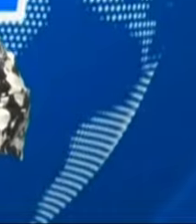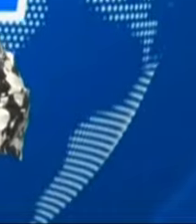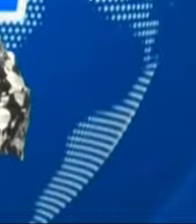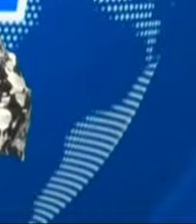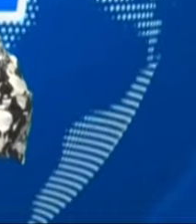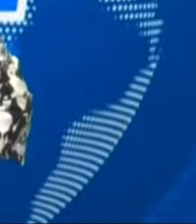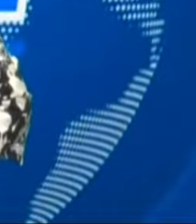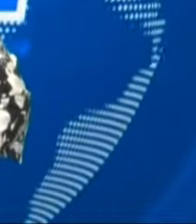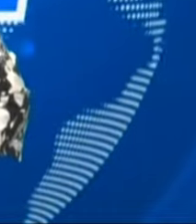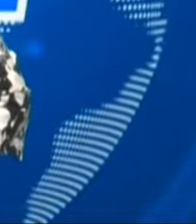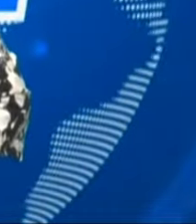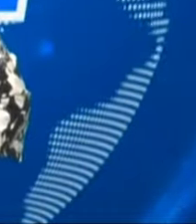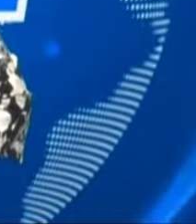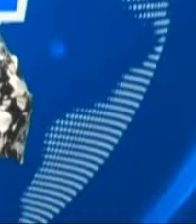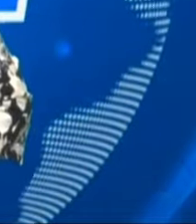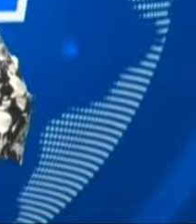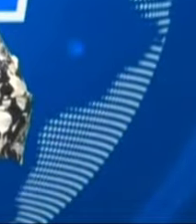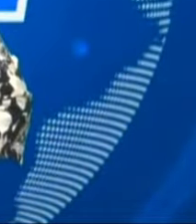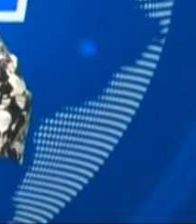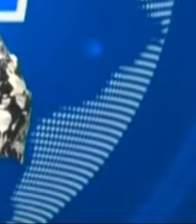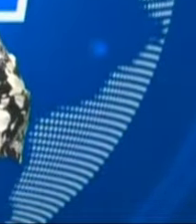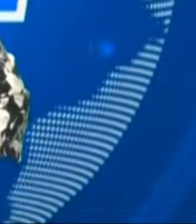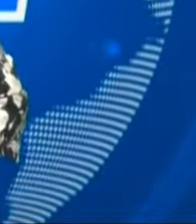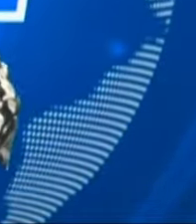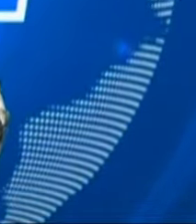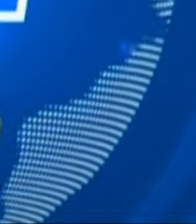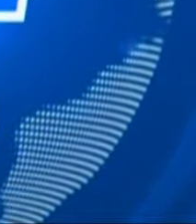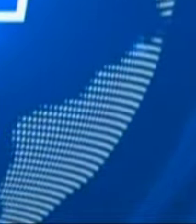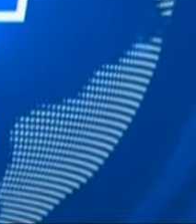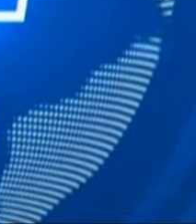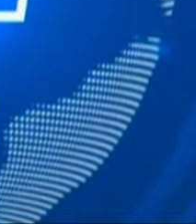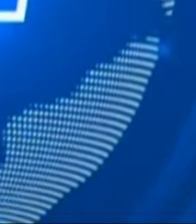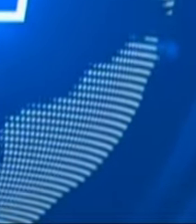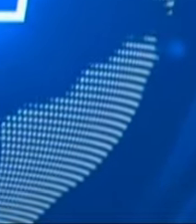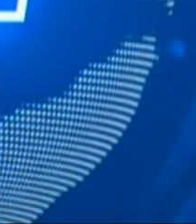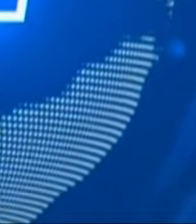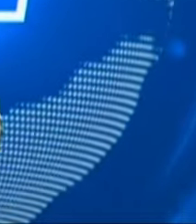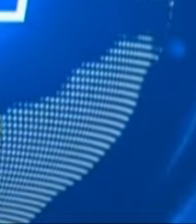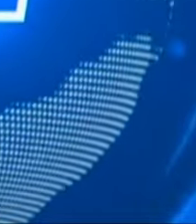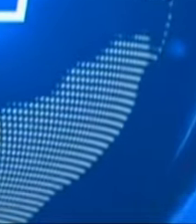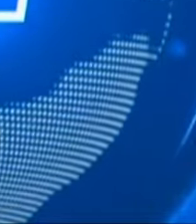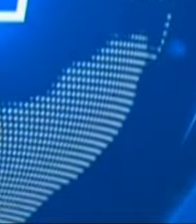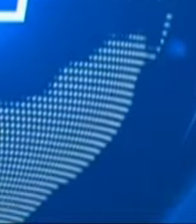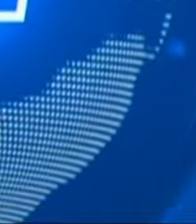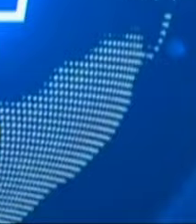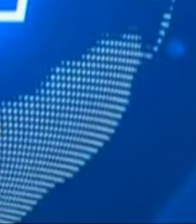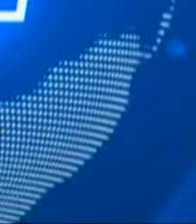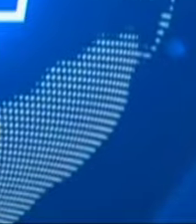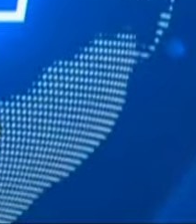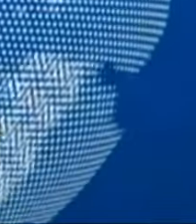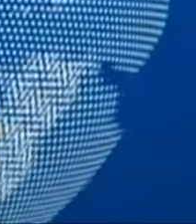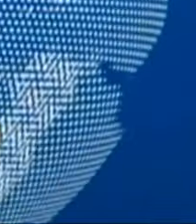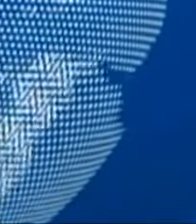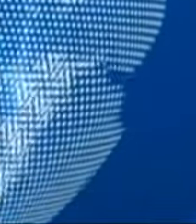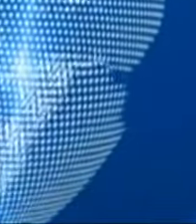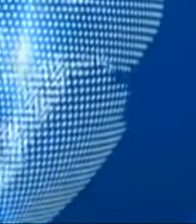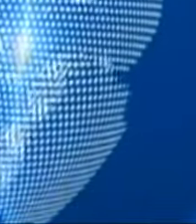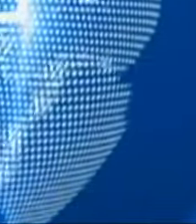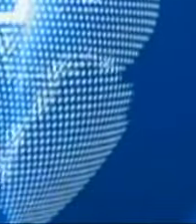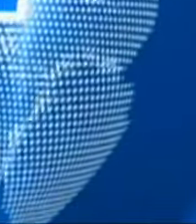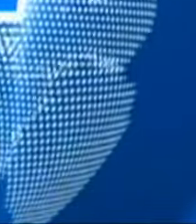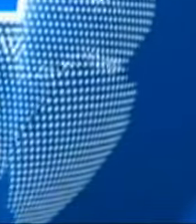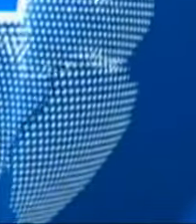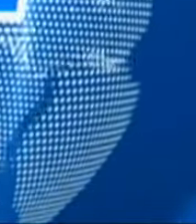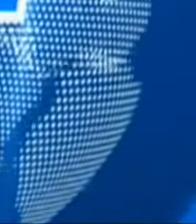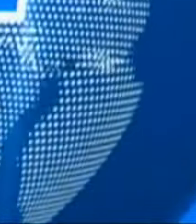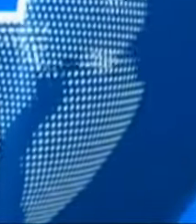communautaire, stabilisation PDDRCS, l'abbé Jean Bosco Bala. Ordonnance lue ici pour vous par la porte-parole